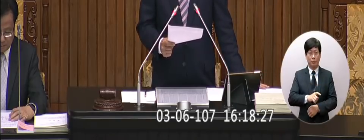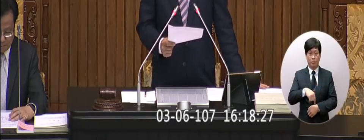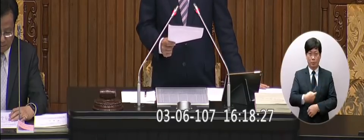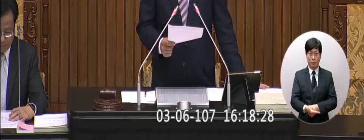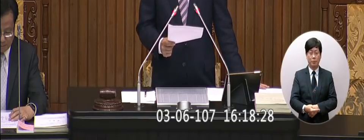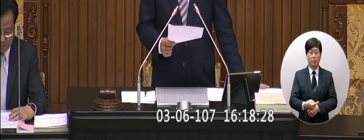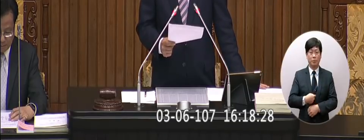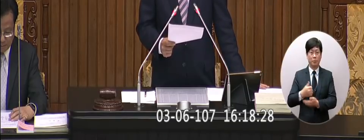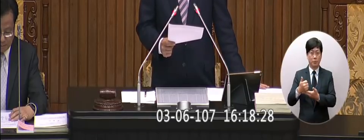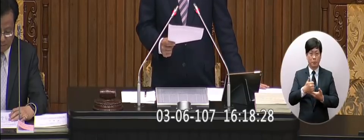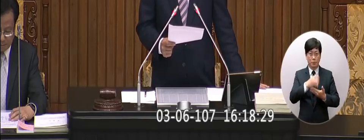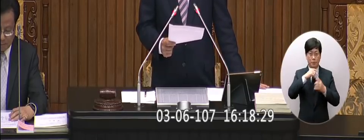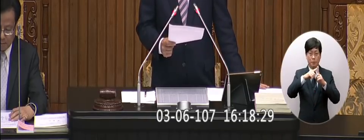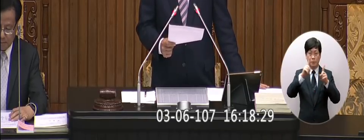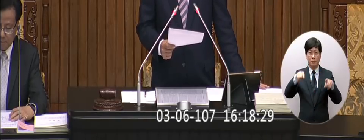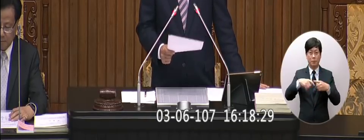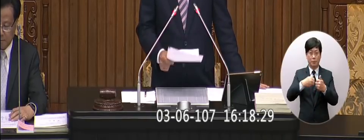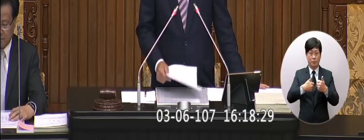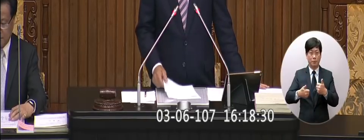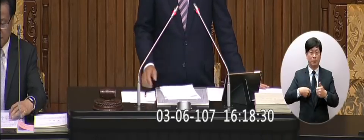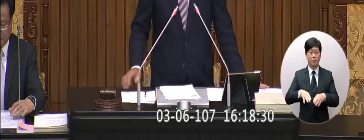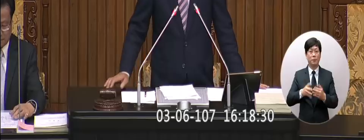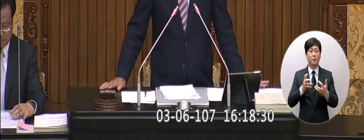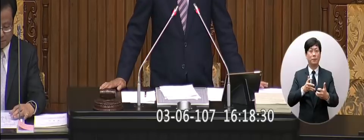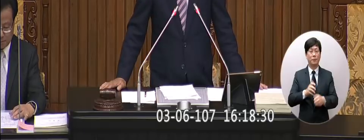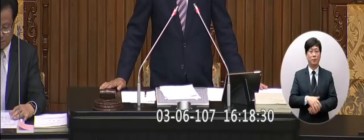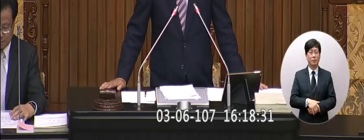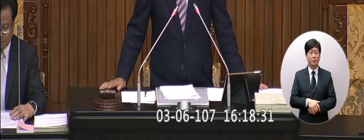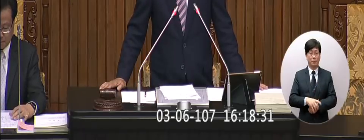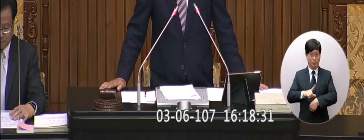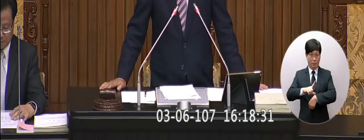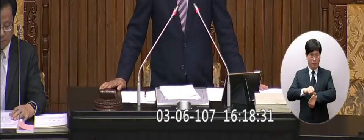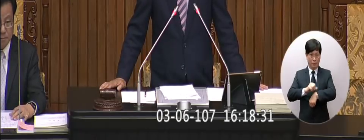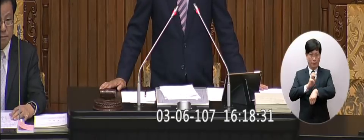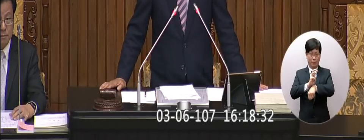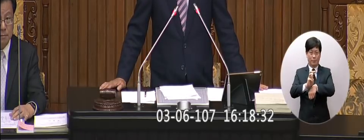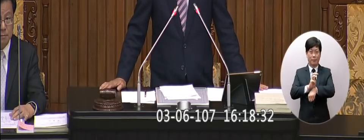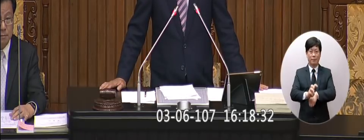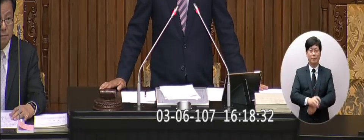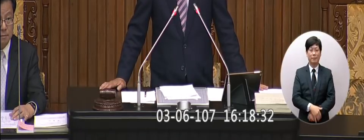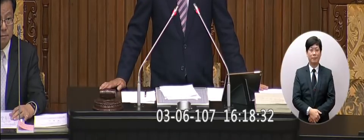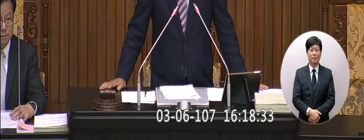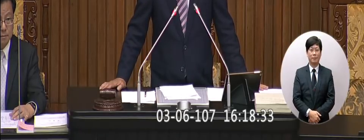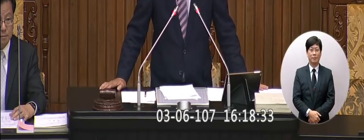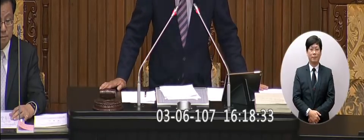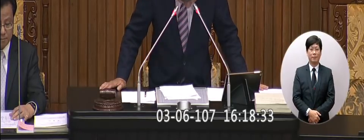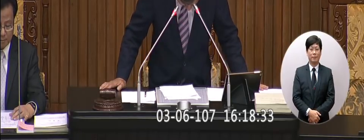询，请张委员立上质询，询答时间为30分钟。